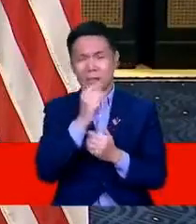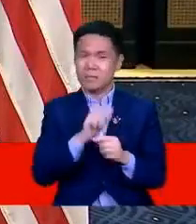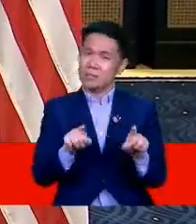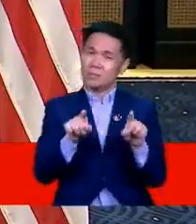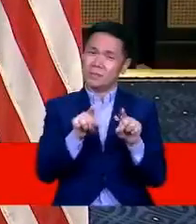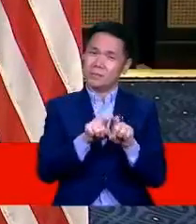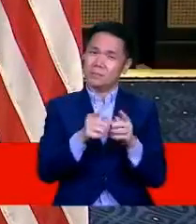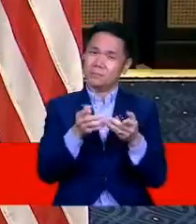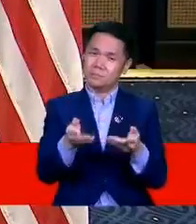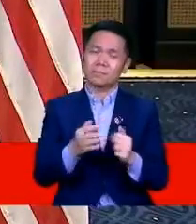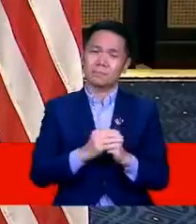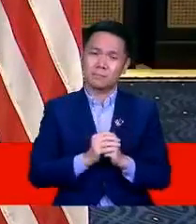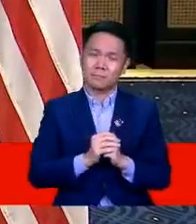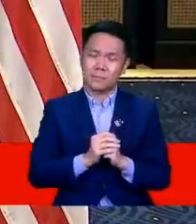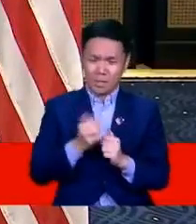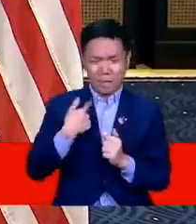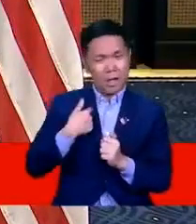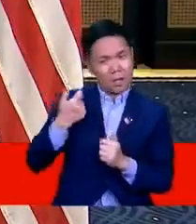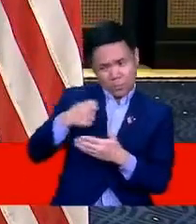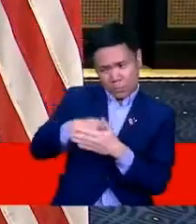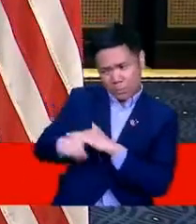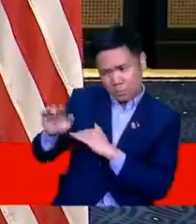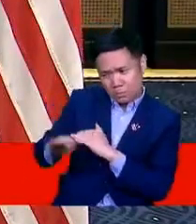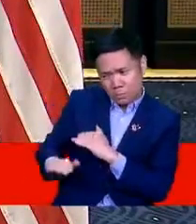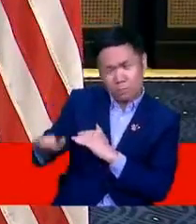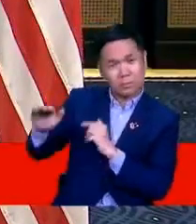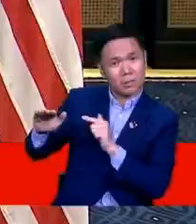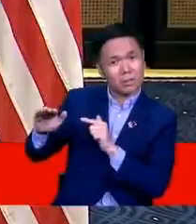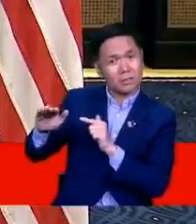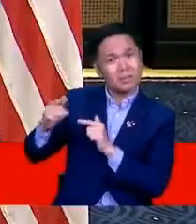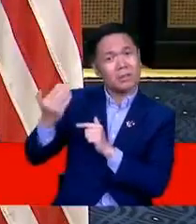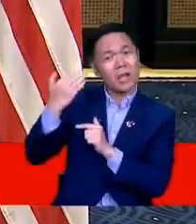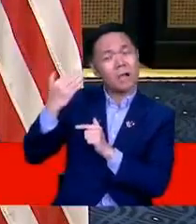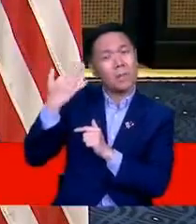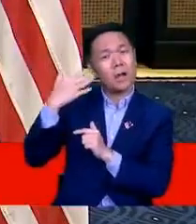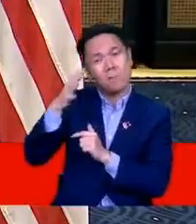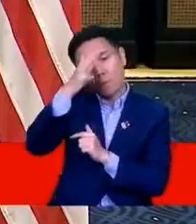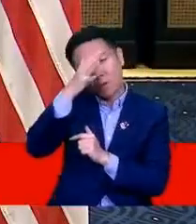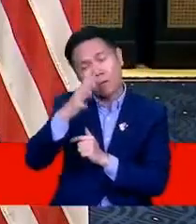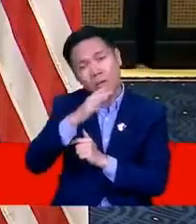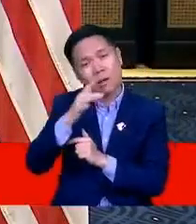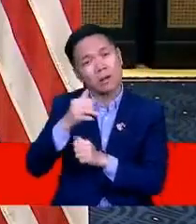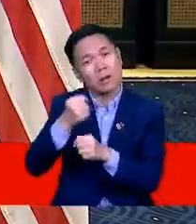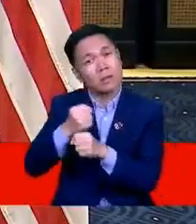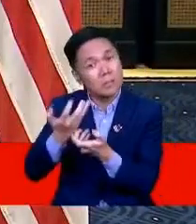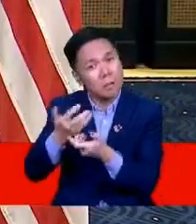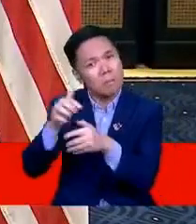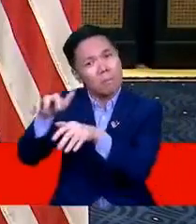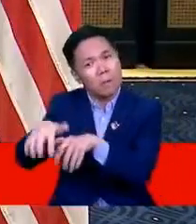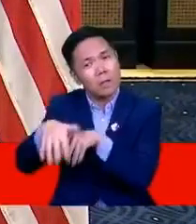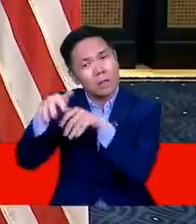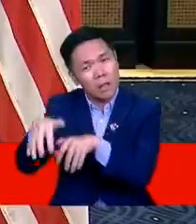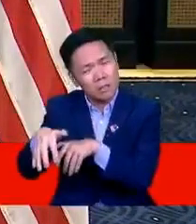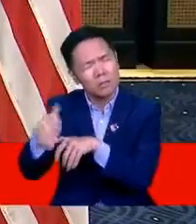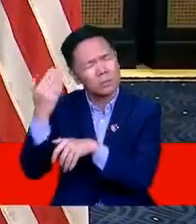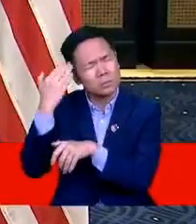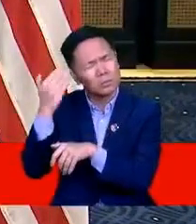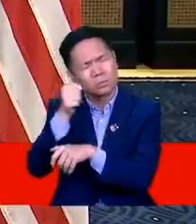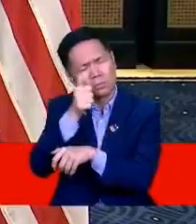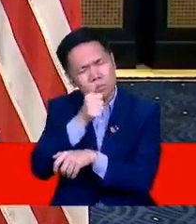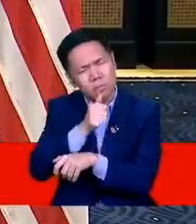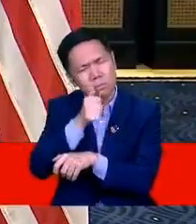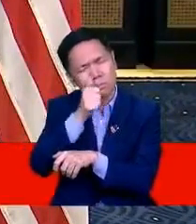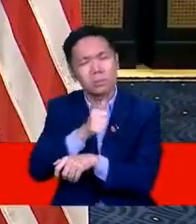lahir dan membesar dalam keluarga anak petani yang susah Oleh sebab itu saya sangat